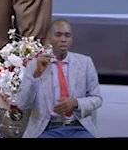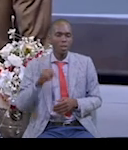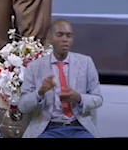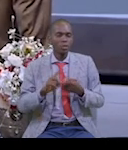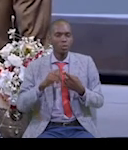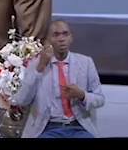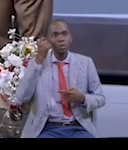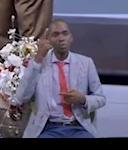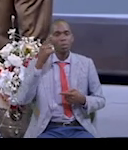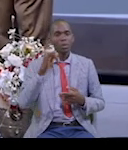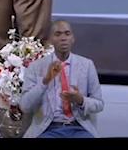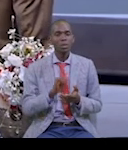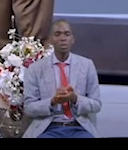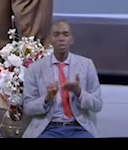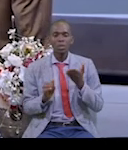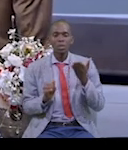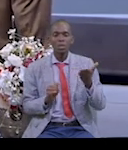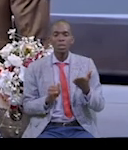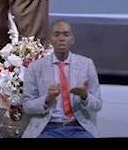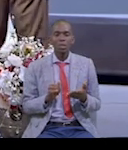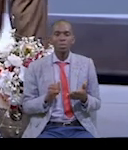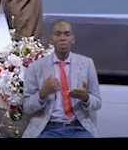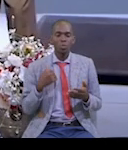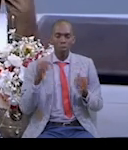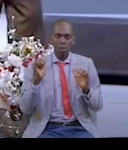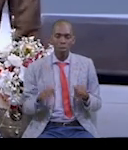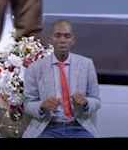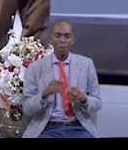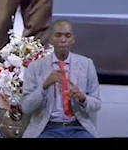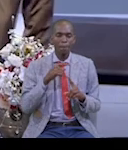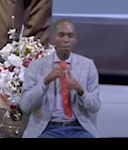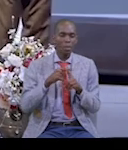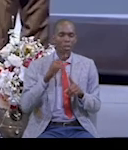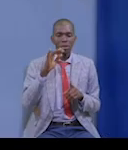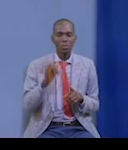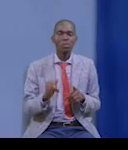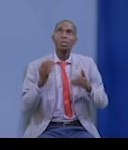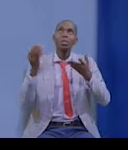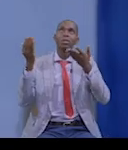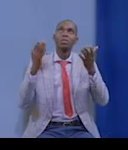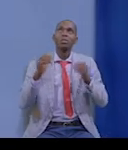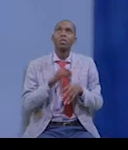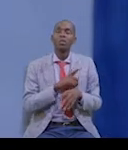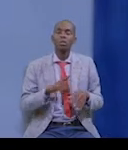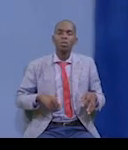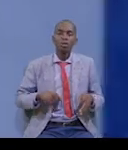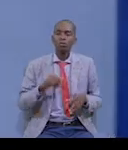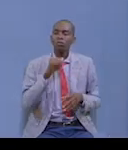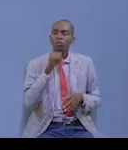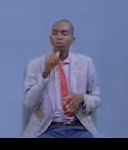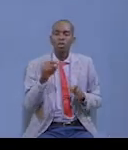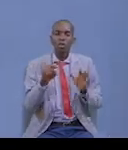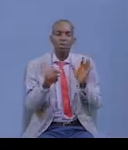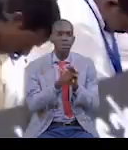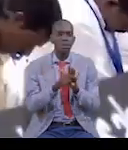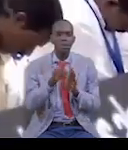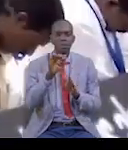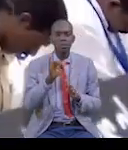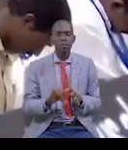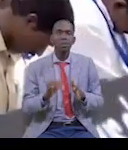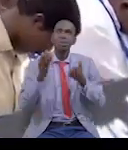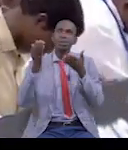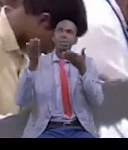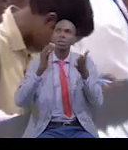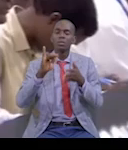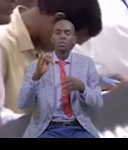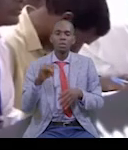చేసుకోవాలి. Positively serving the Lord, not negatively serving the Lord. వ్యతిరేకముగా కాక